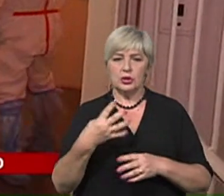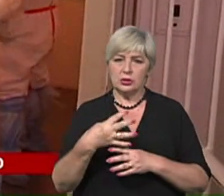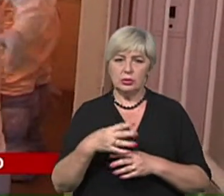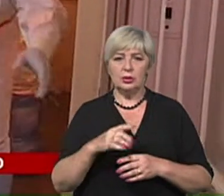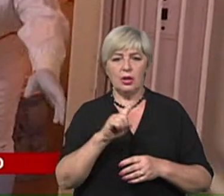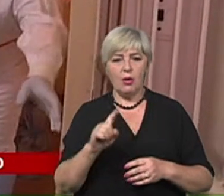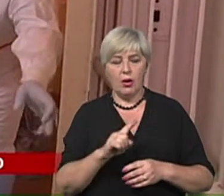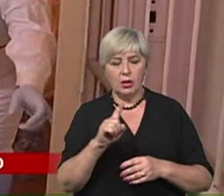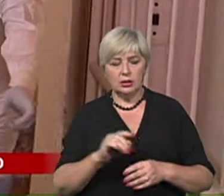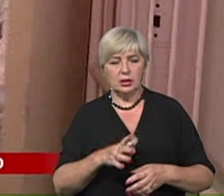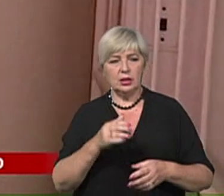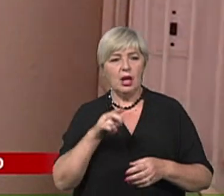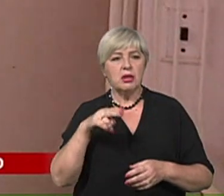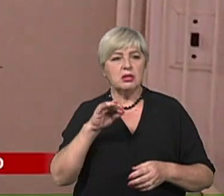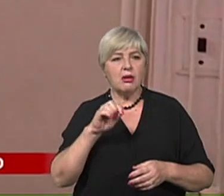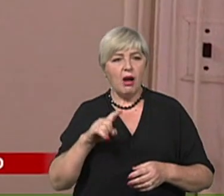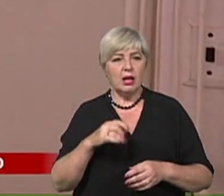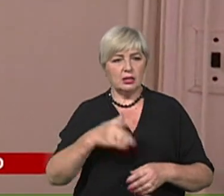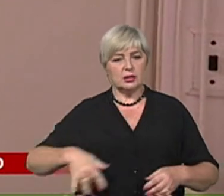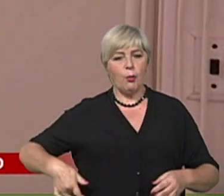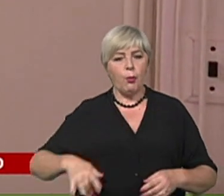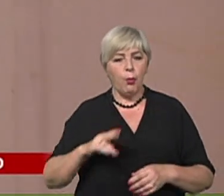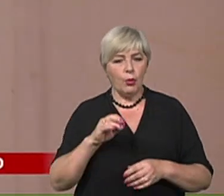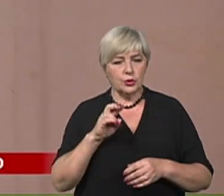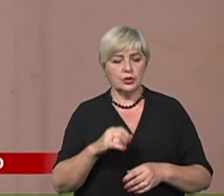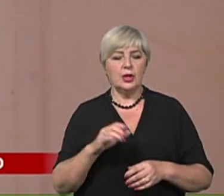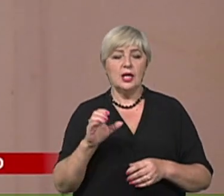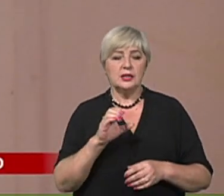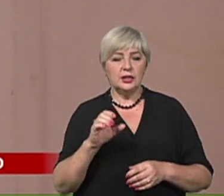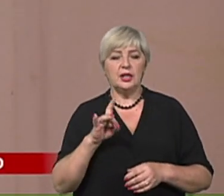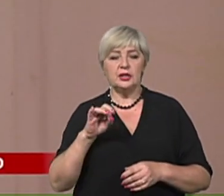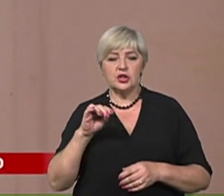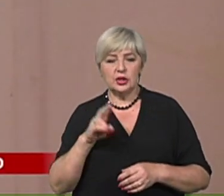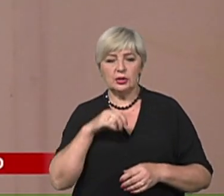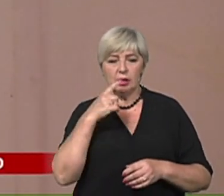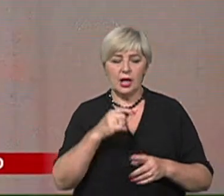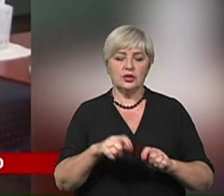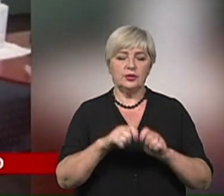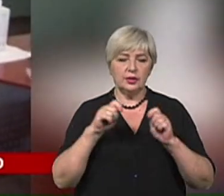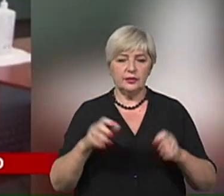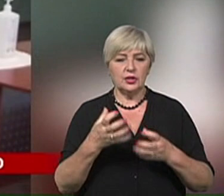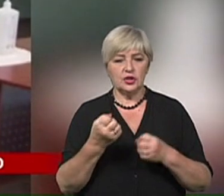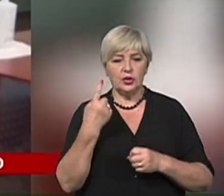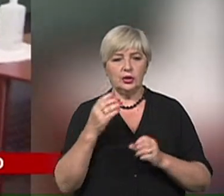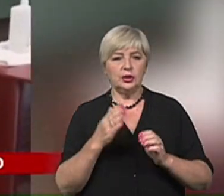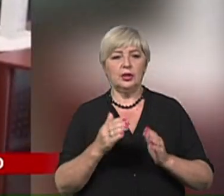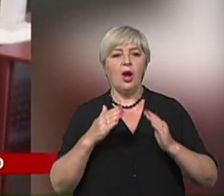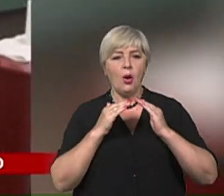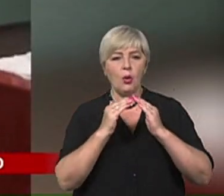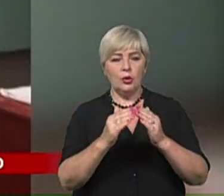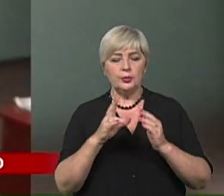стан медики називають критичним. Головний лікар Сергій Риженко каже, відкривають ще один корпус для хворих на